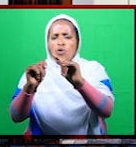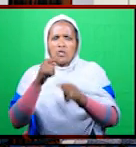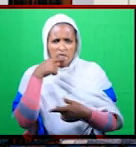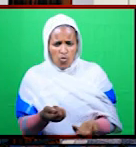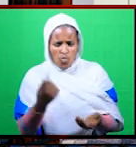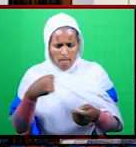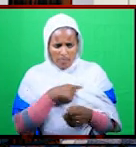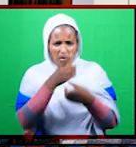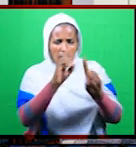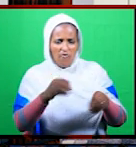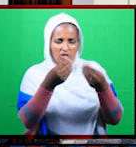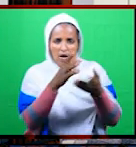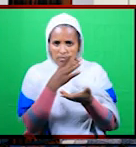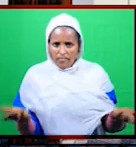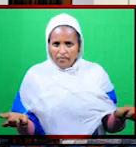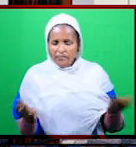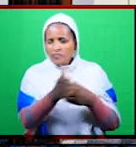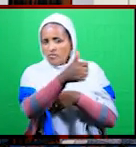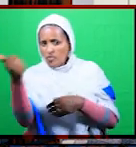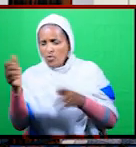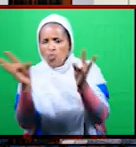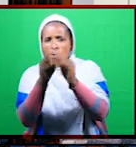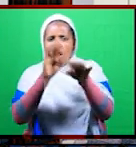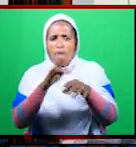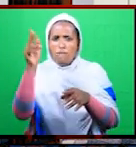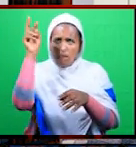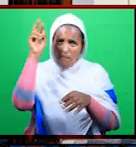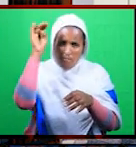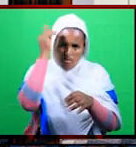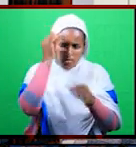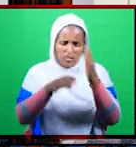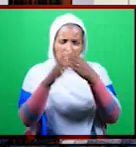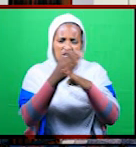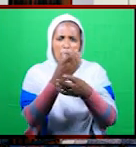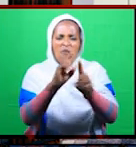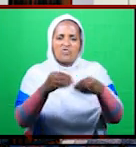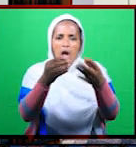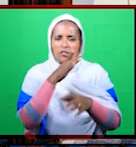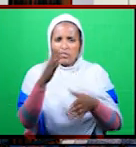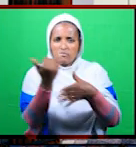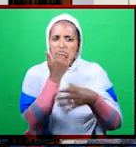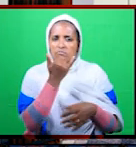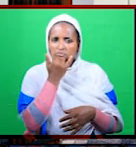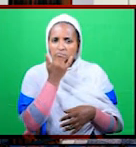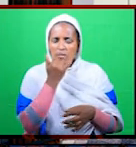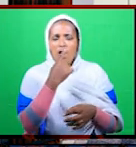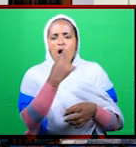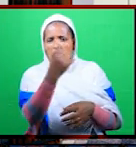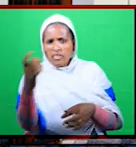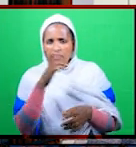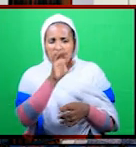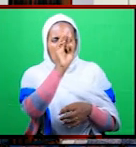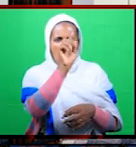ሞክሪ ተብሎ በእኛ መፍትሄ አይሰጣትም። በሌሎችም ጉባኤያት በጳጳሳትም ደረጃ ይሄ መፍትሄ አይሰጥም።